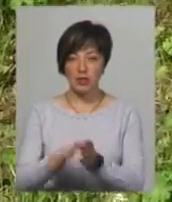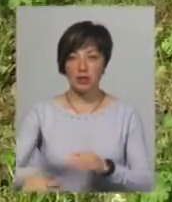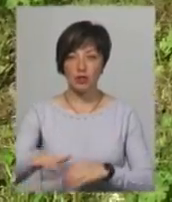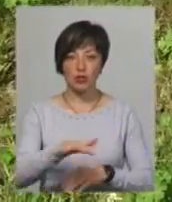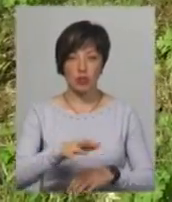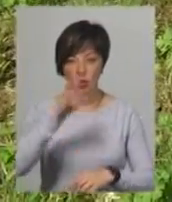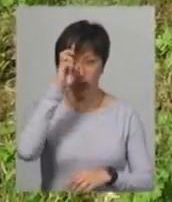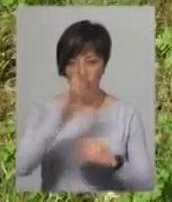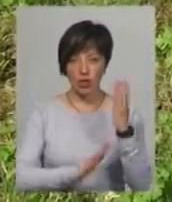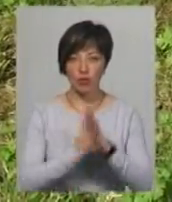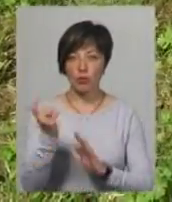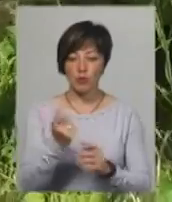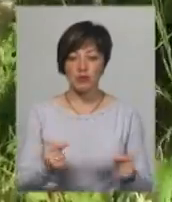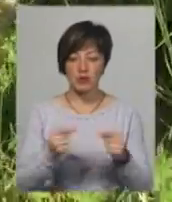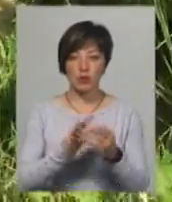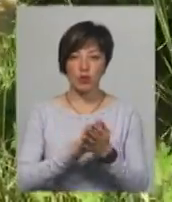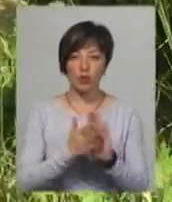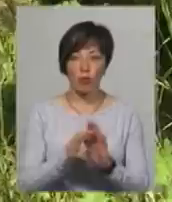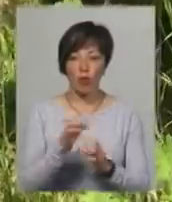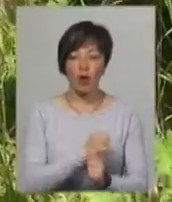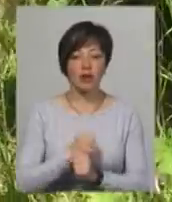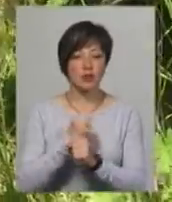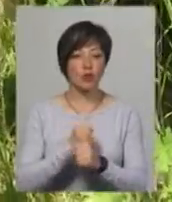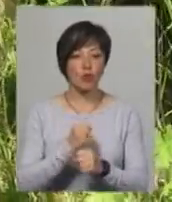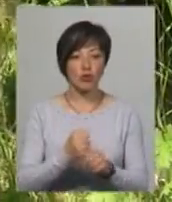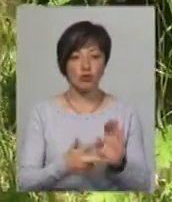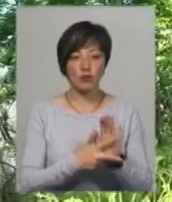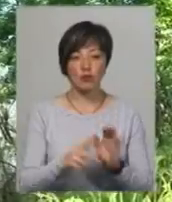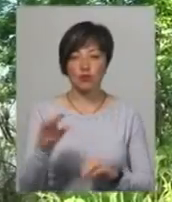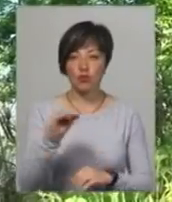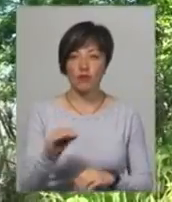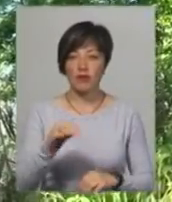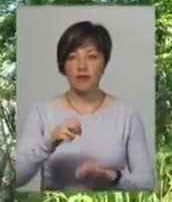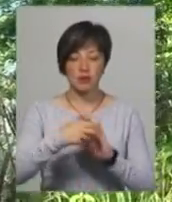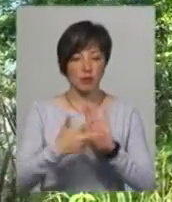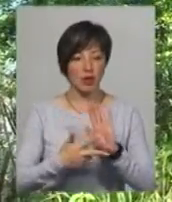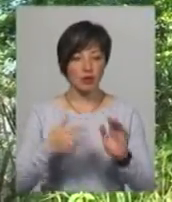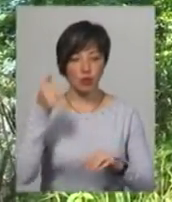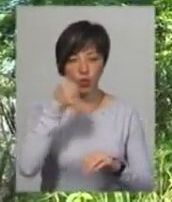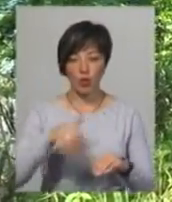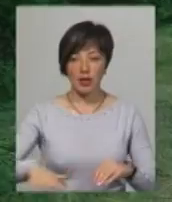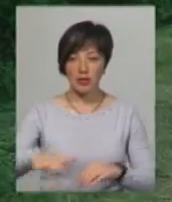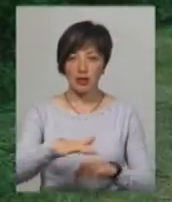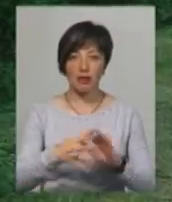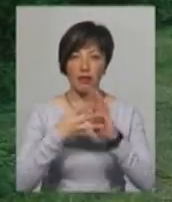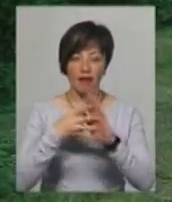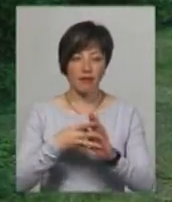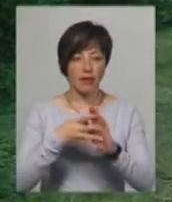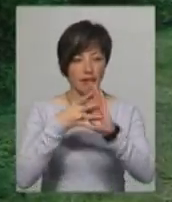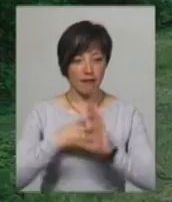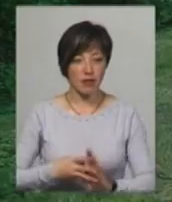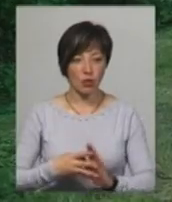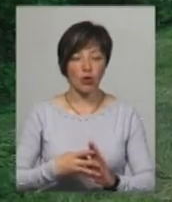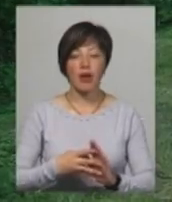території Держлісгоспу. Згідно з договором про рекреаційні роботи з 8 жовтня 2018 року, ділянка 9 років буде знаходитися